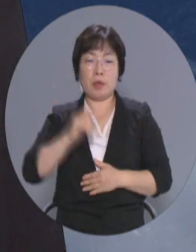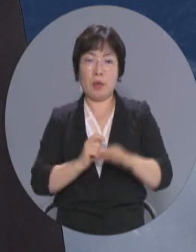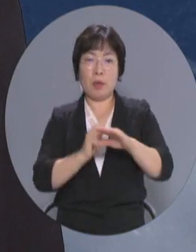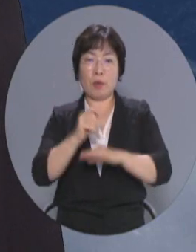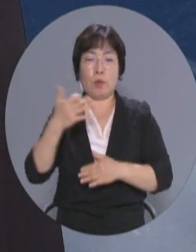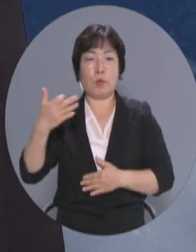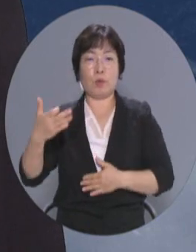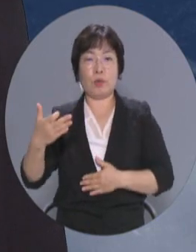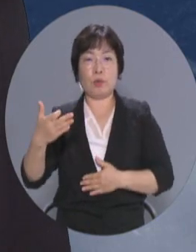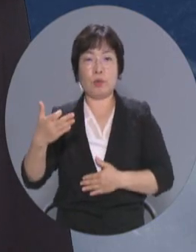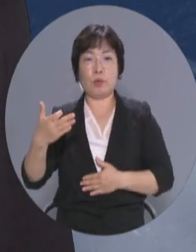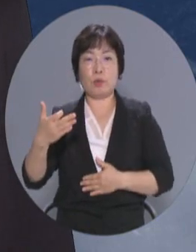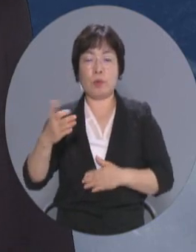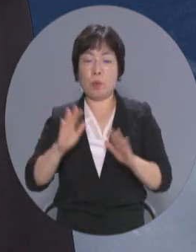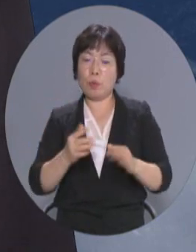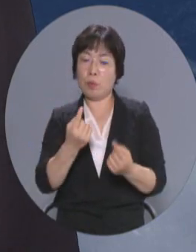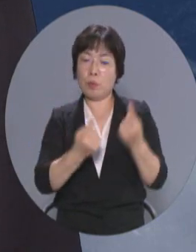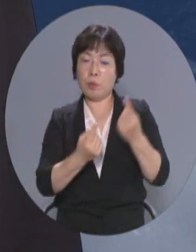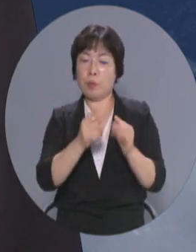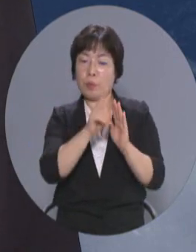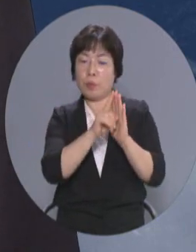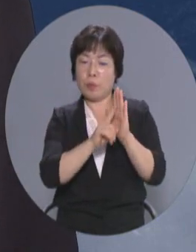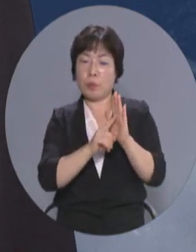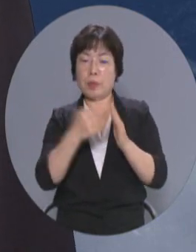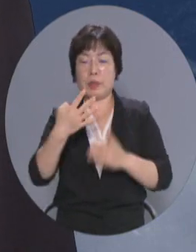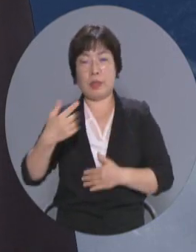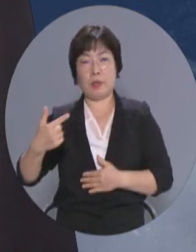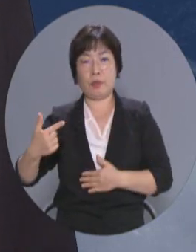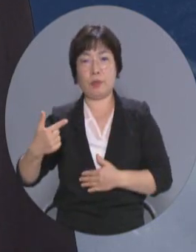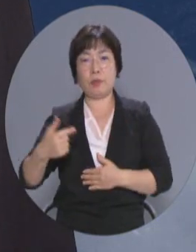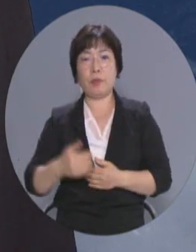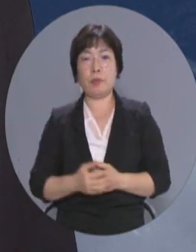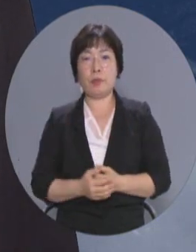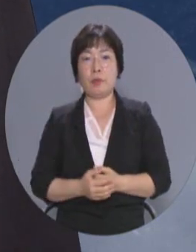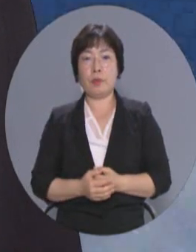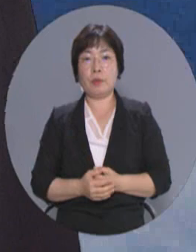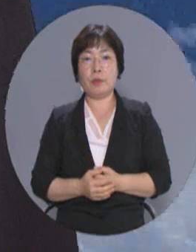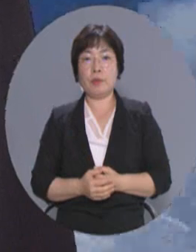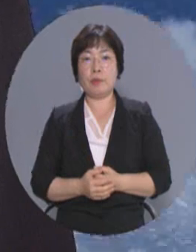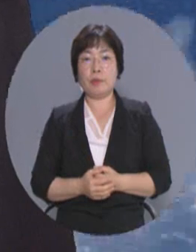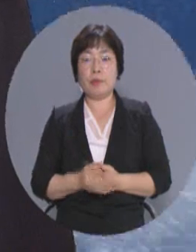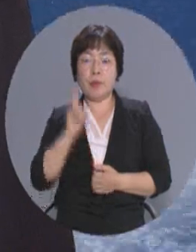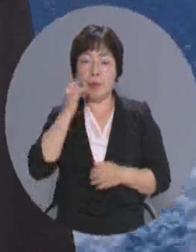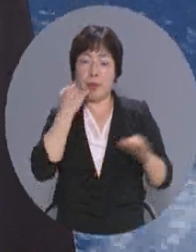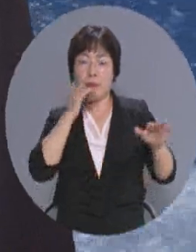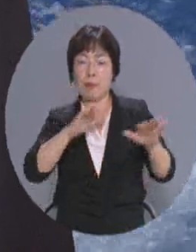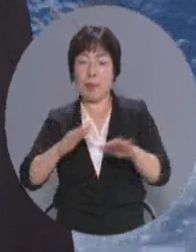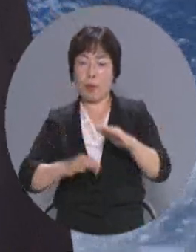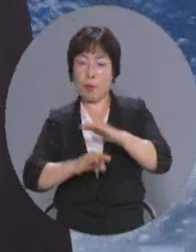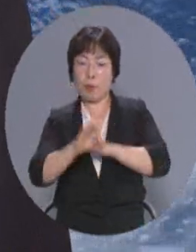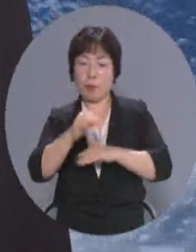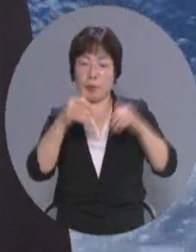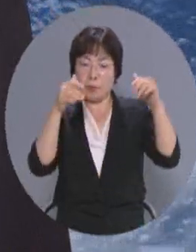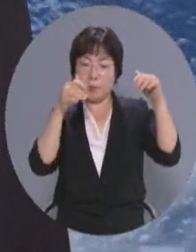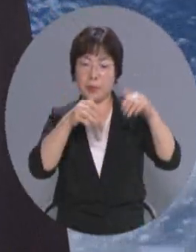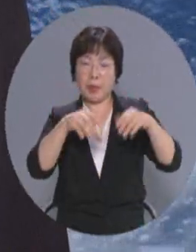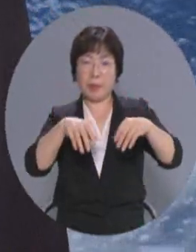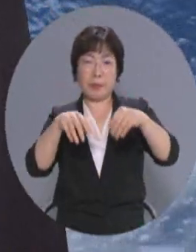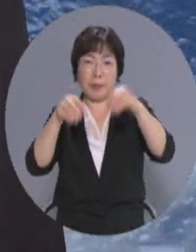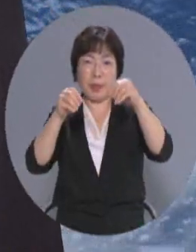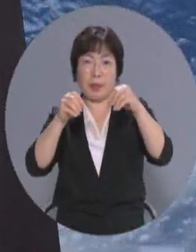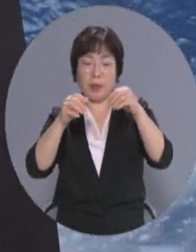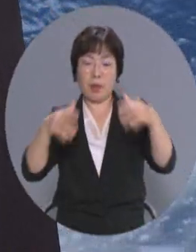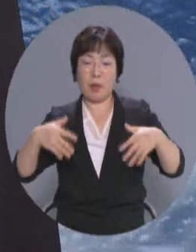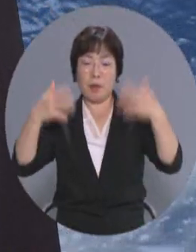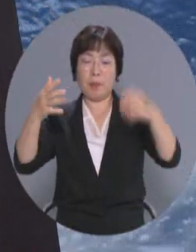19도에 그치면서 오늘보다 4에서 6도 가량 낮겠습니다 내일 해상에도 오전까지는 비가 내리다 그치겠지만